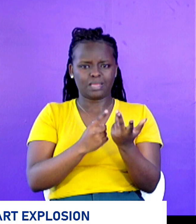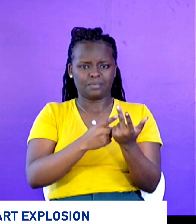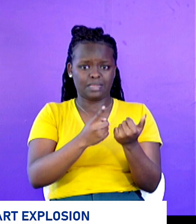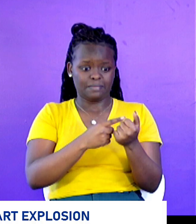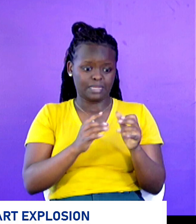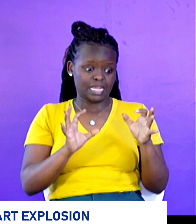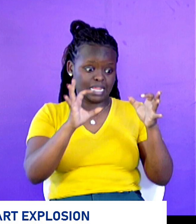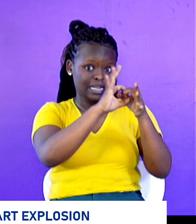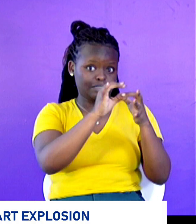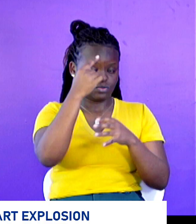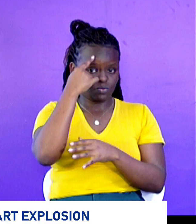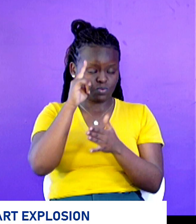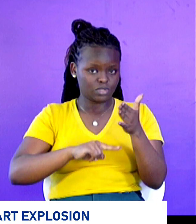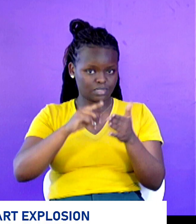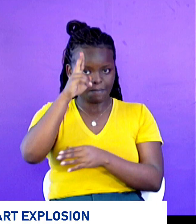militant activity.